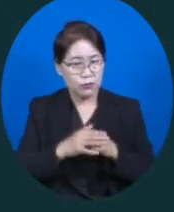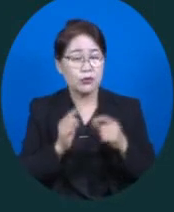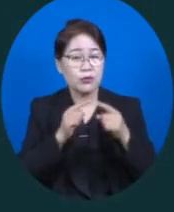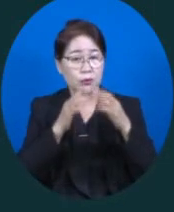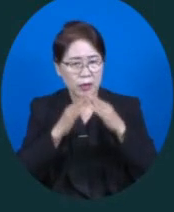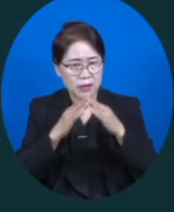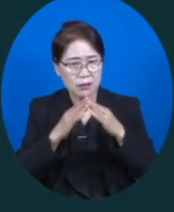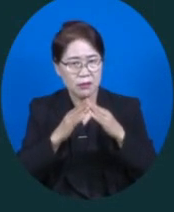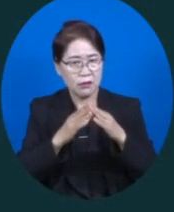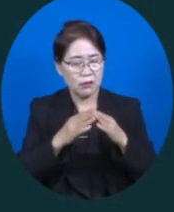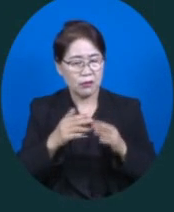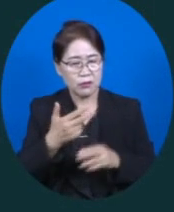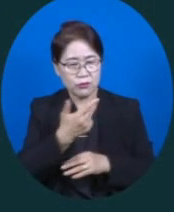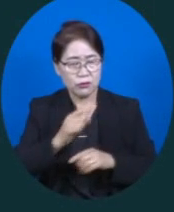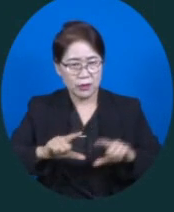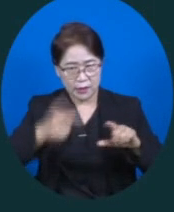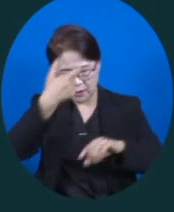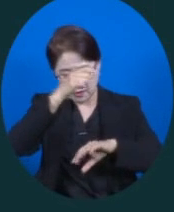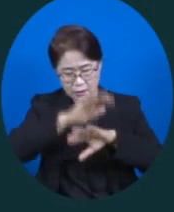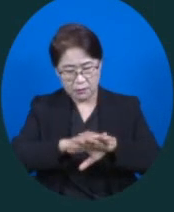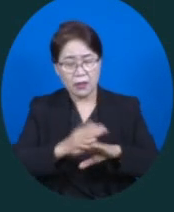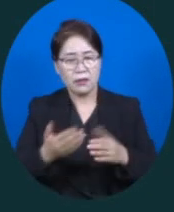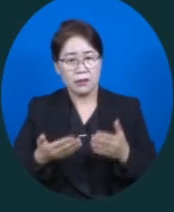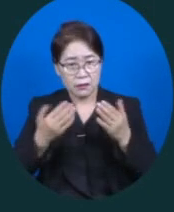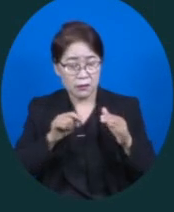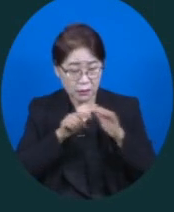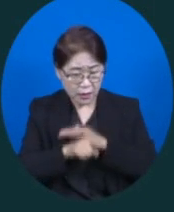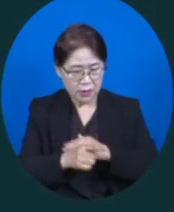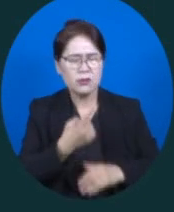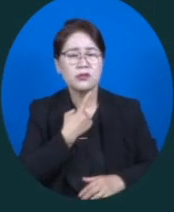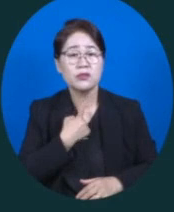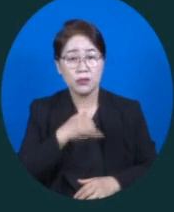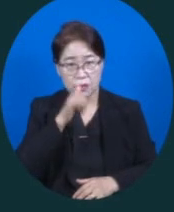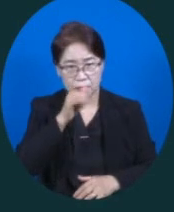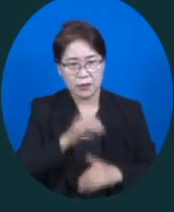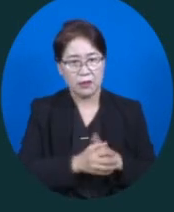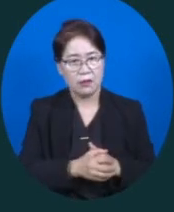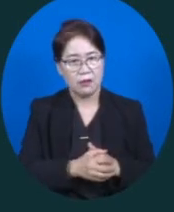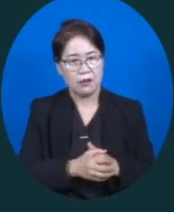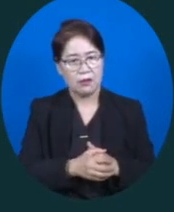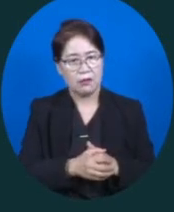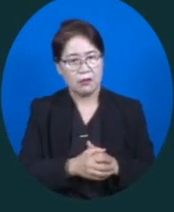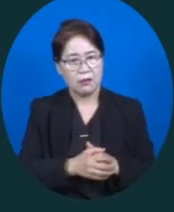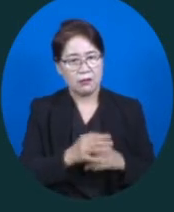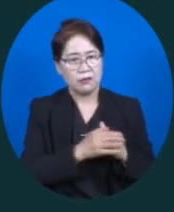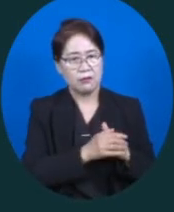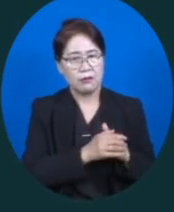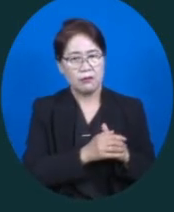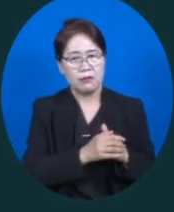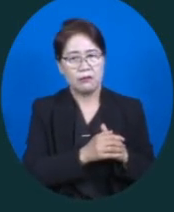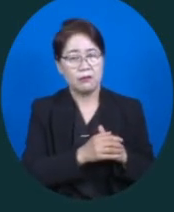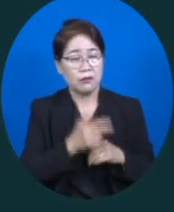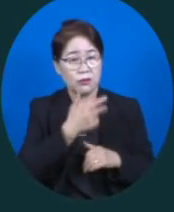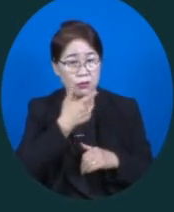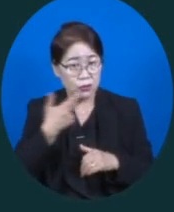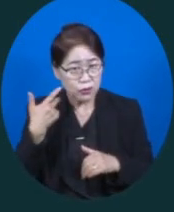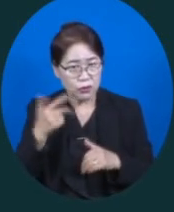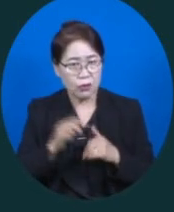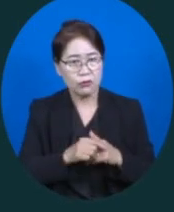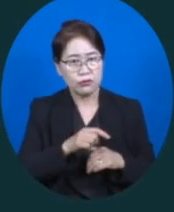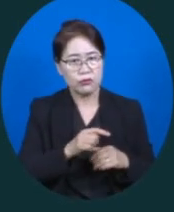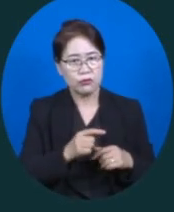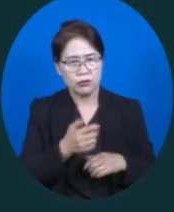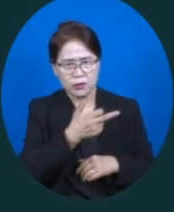주일 예배를 드리려고 들어간 적이 있습니다 여러분이 웨스트민스터 사원은 영국 고딕 양식의